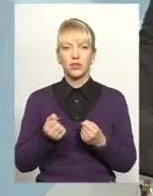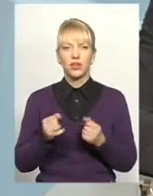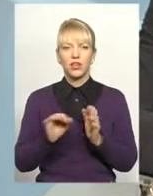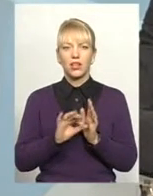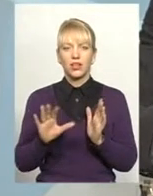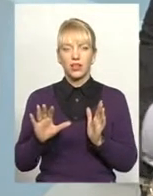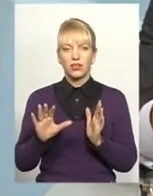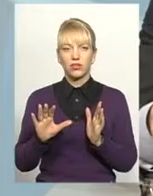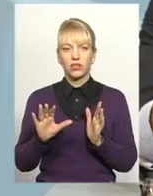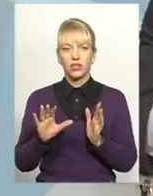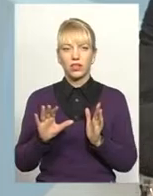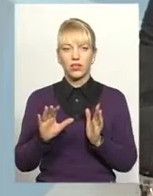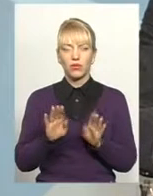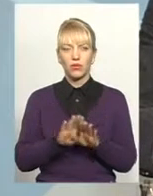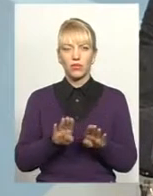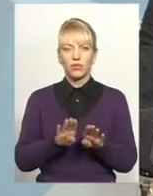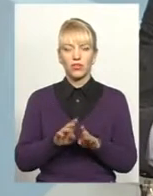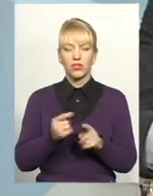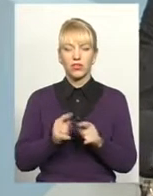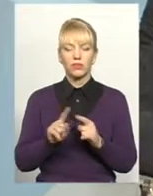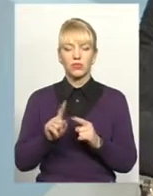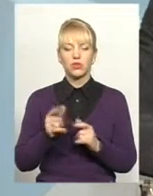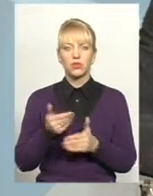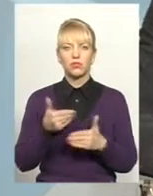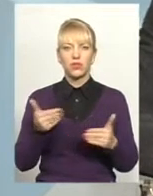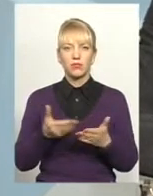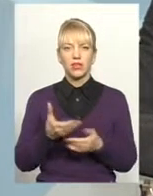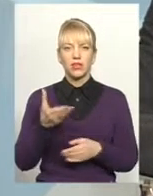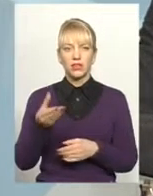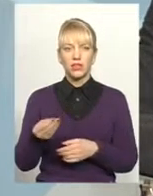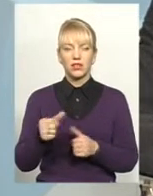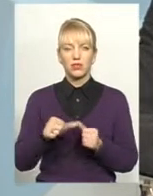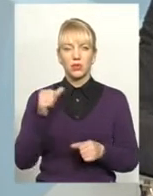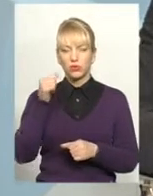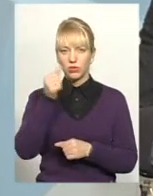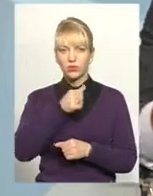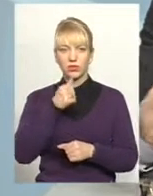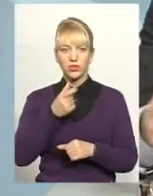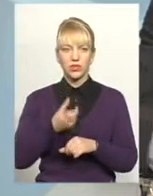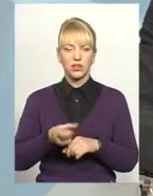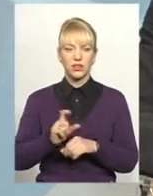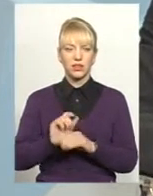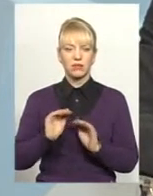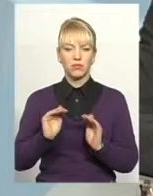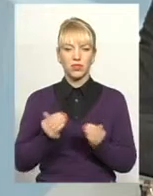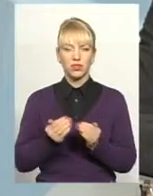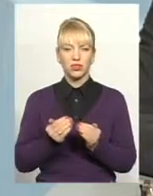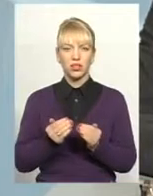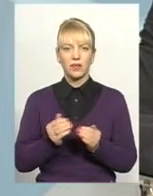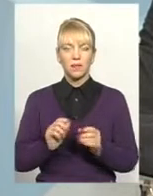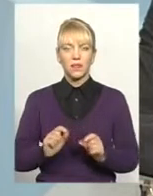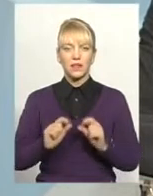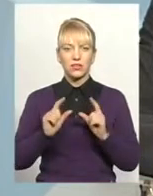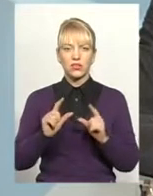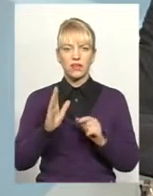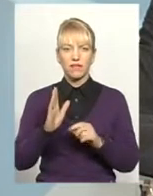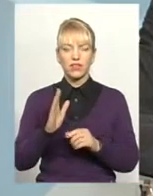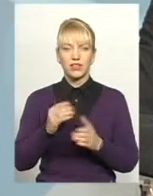електроенергія порівняно з тим, що ми платили, скажімо, в минулому році, найменше зросла в ціні.